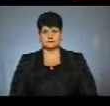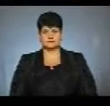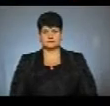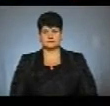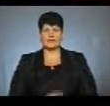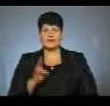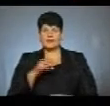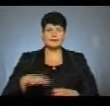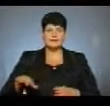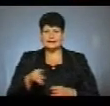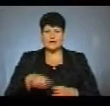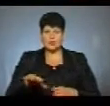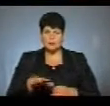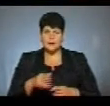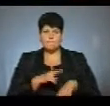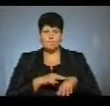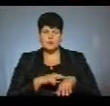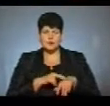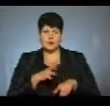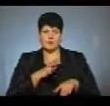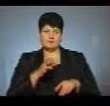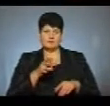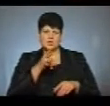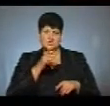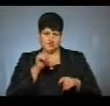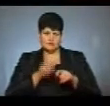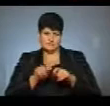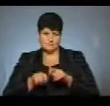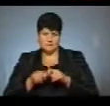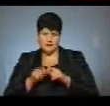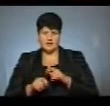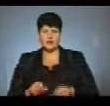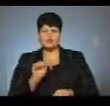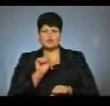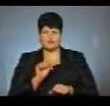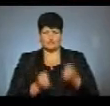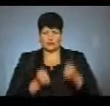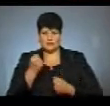На Тернопільщині поліцейські під час рейду із трукемами зупинили 302 водіїв.